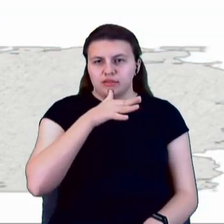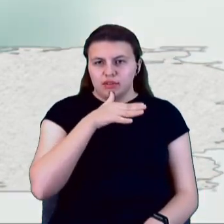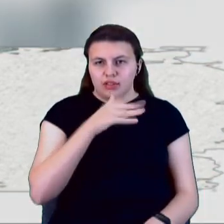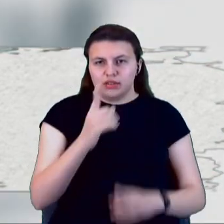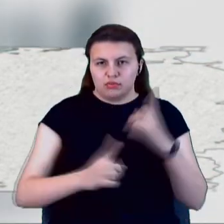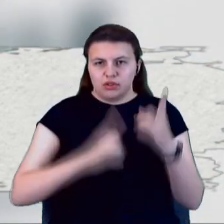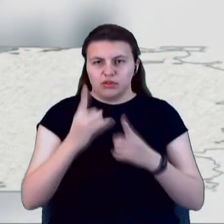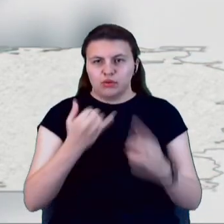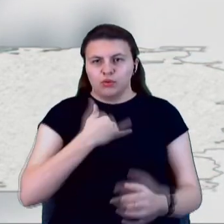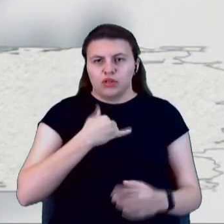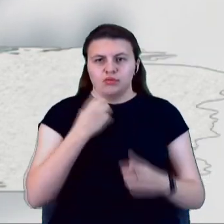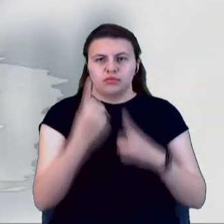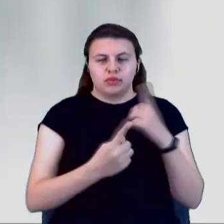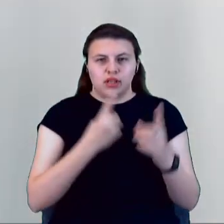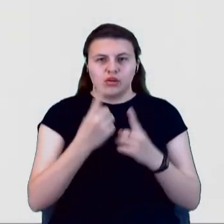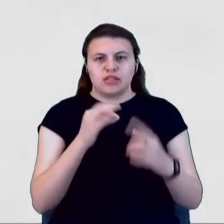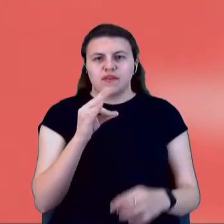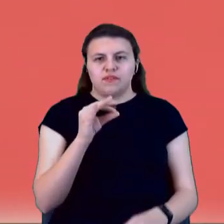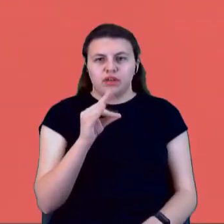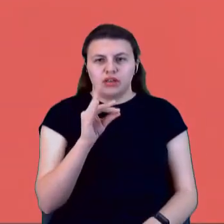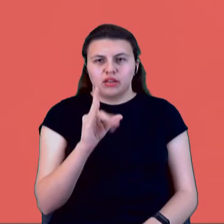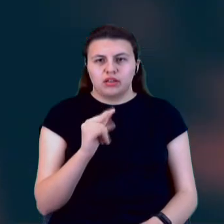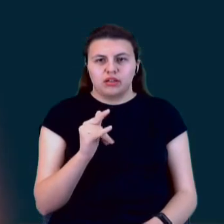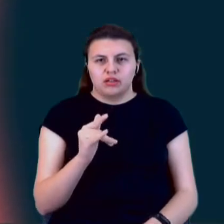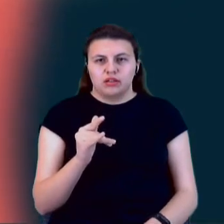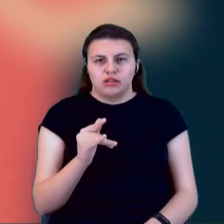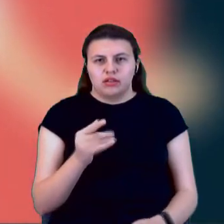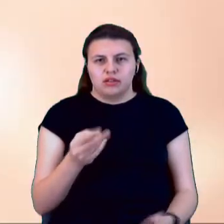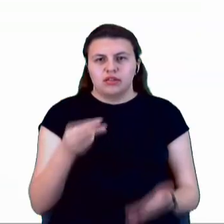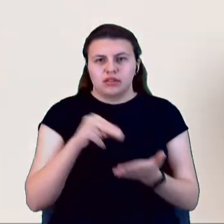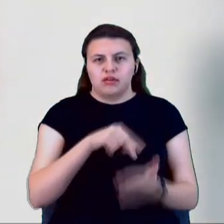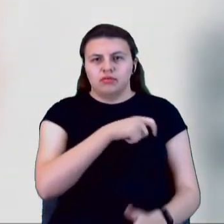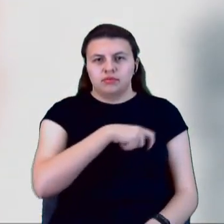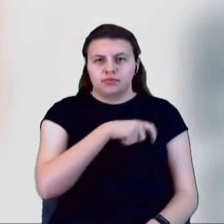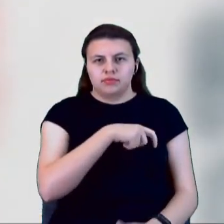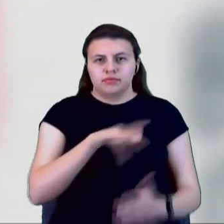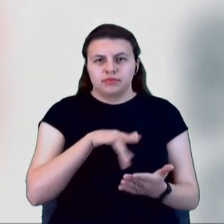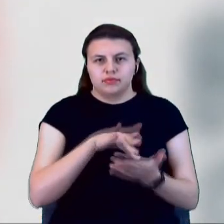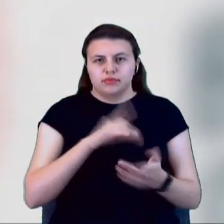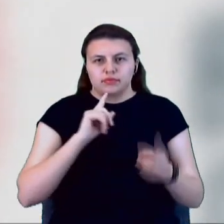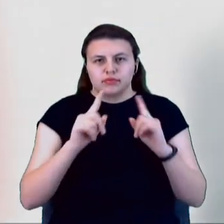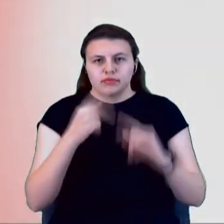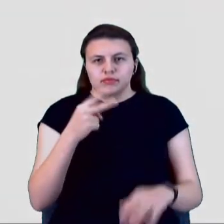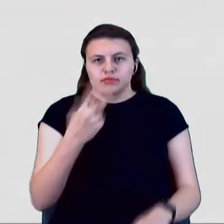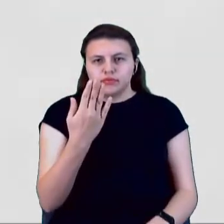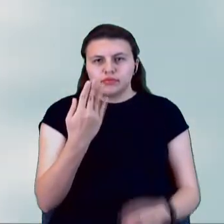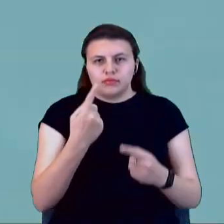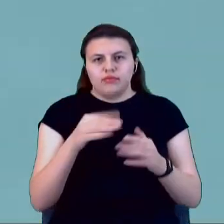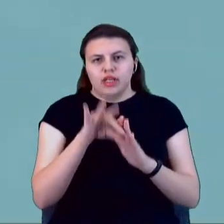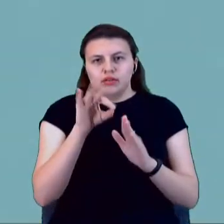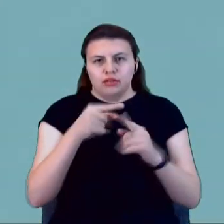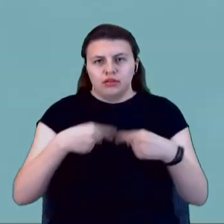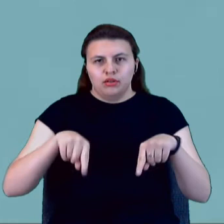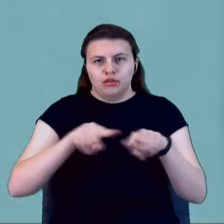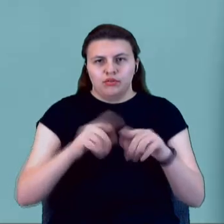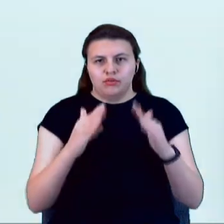зміняються скверы. Будучи, став депутатом городского совета по 25-му избирательному округу, в домах